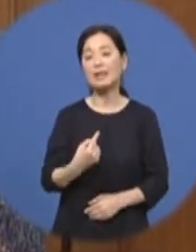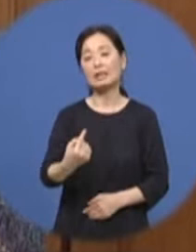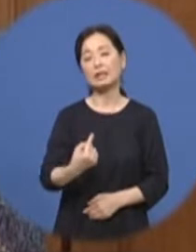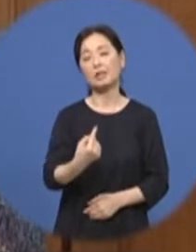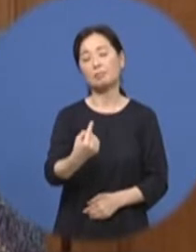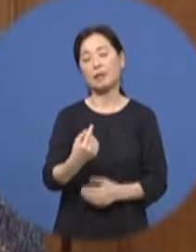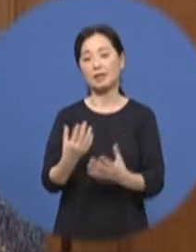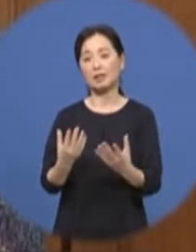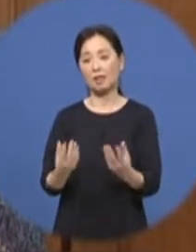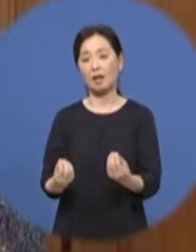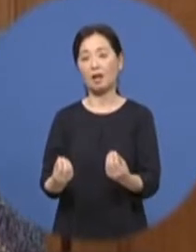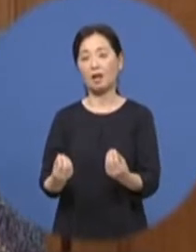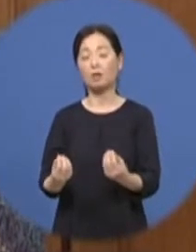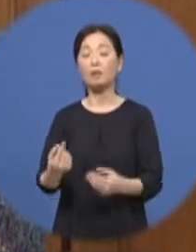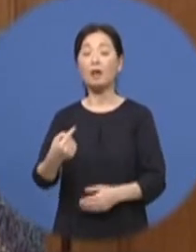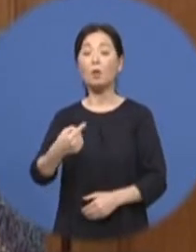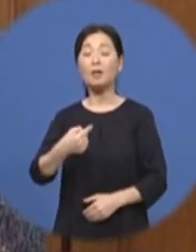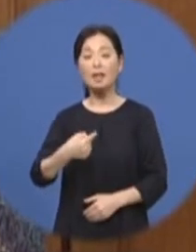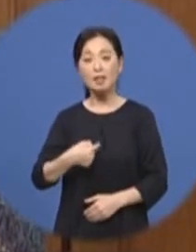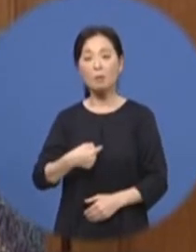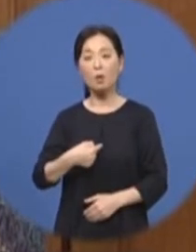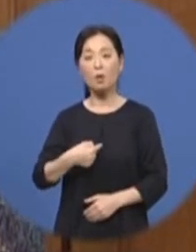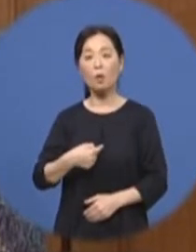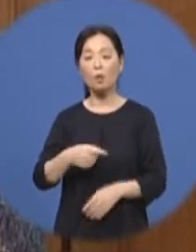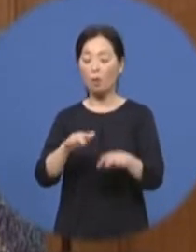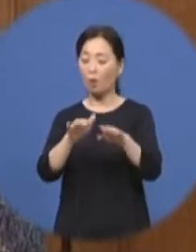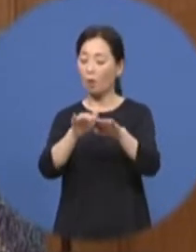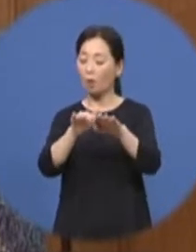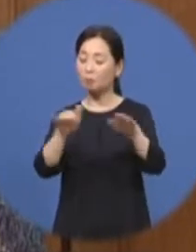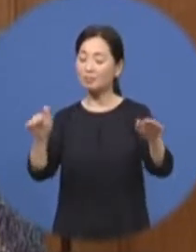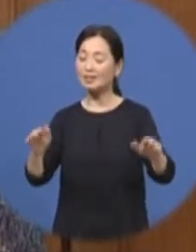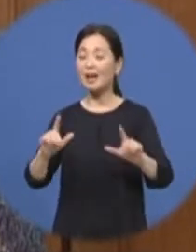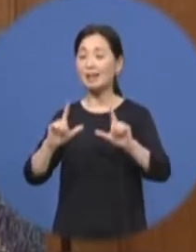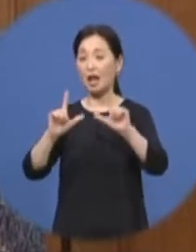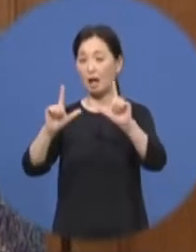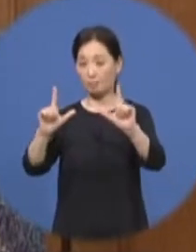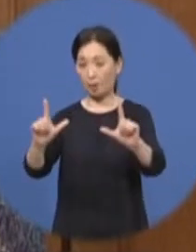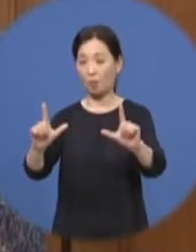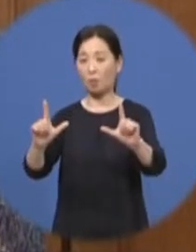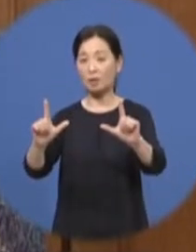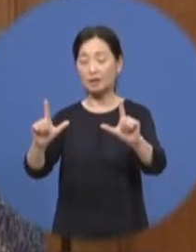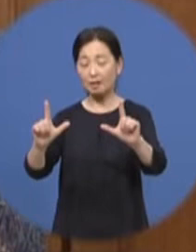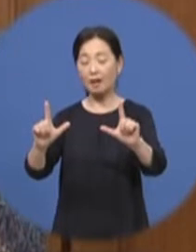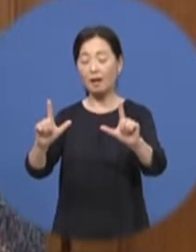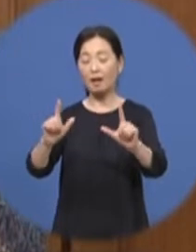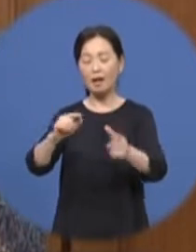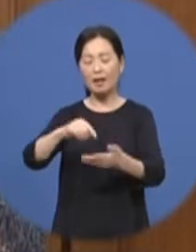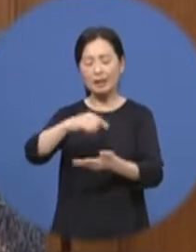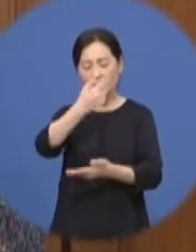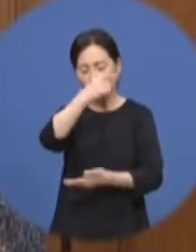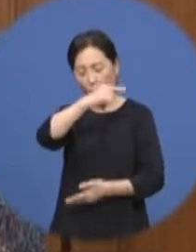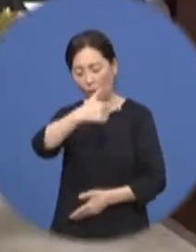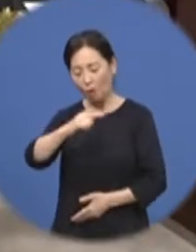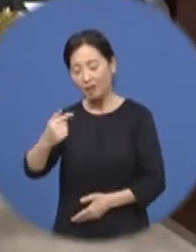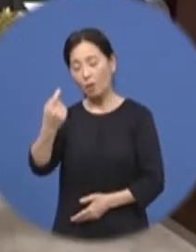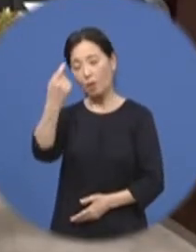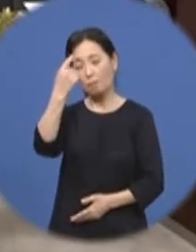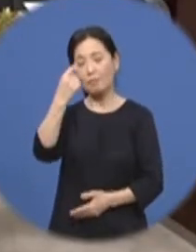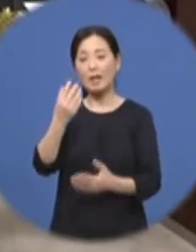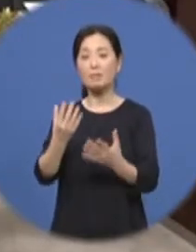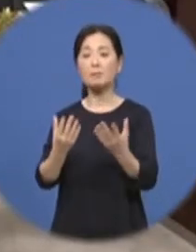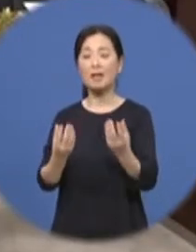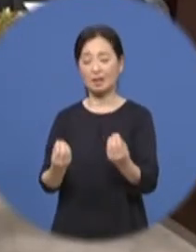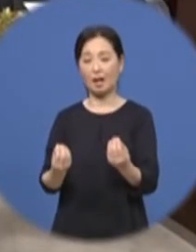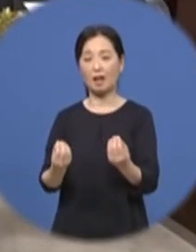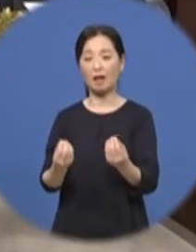ね、はい、で私も舞台に立たせてもらって、はい、舞台から多くのことを学んだんですけれども、子ども